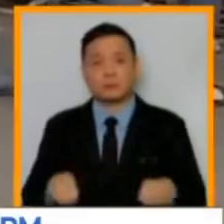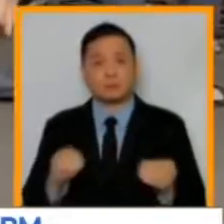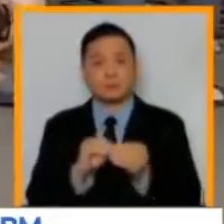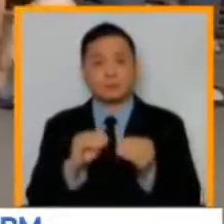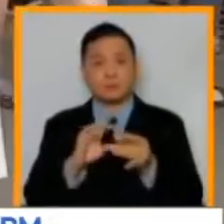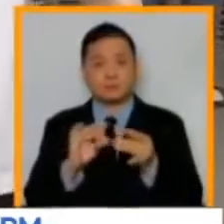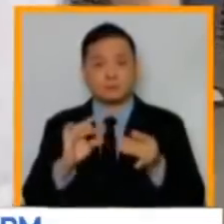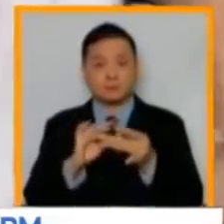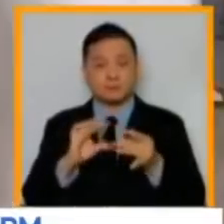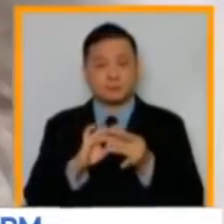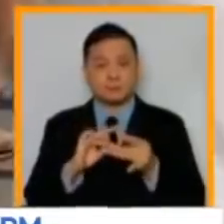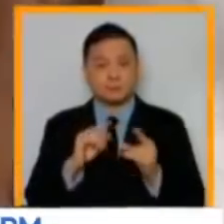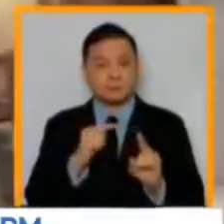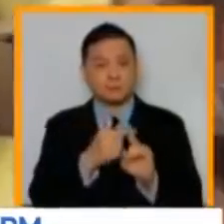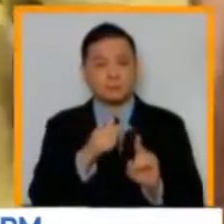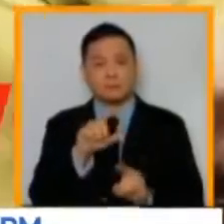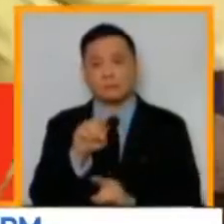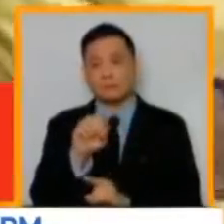pinapasok na dyan sa ngayon?